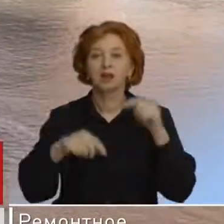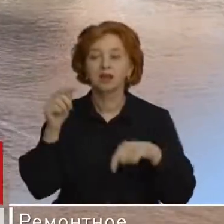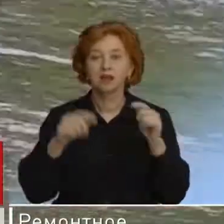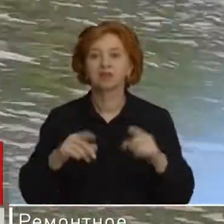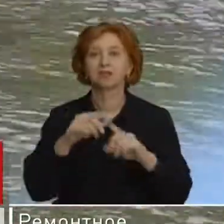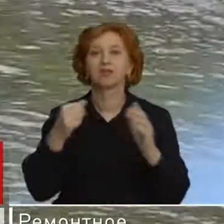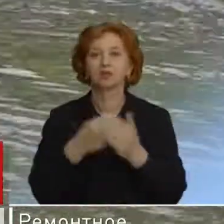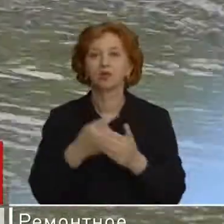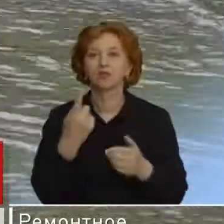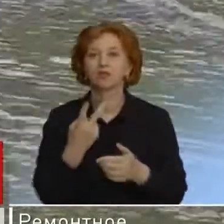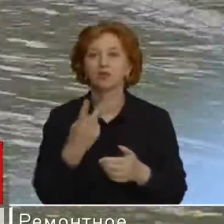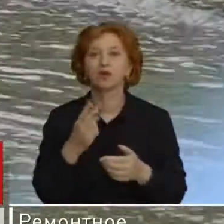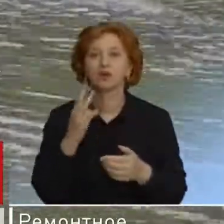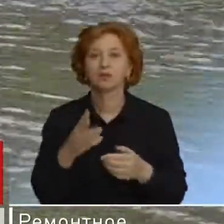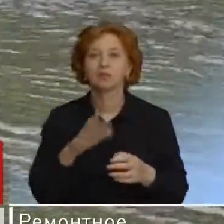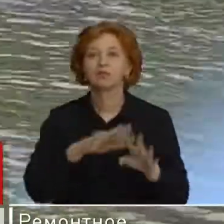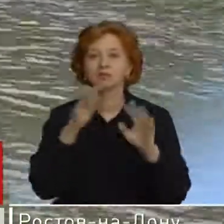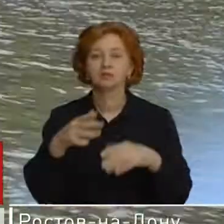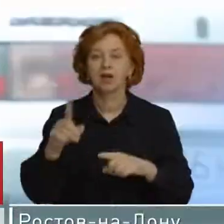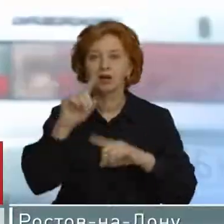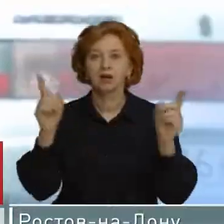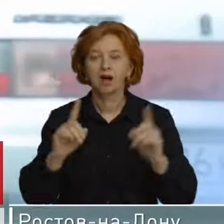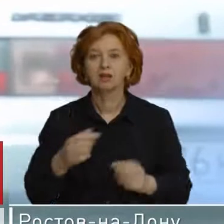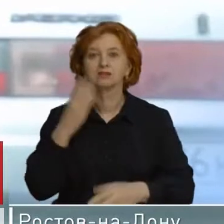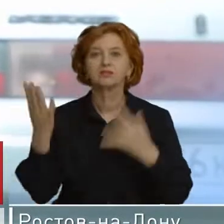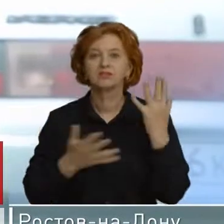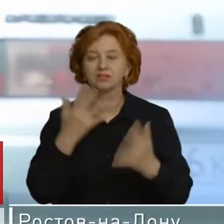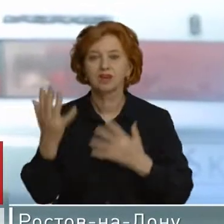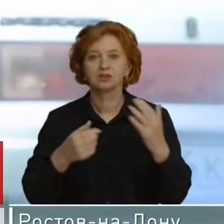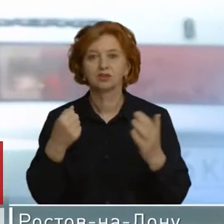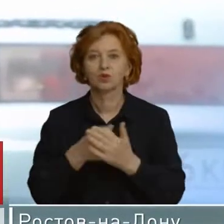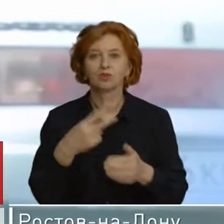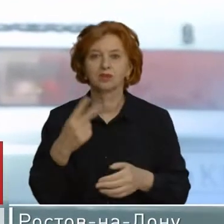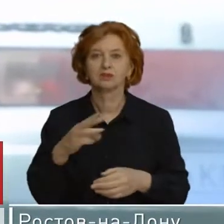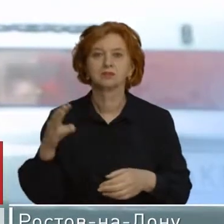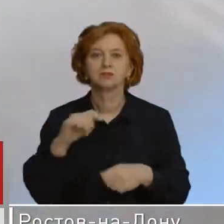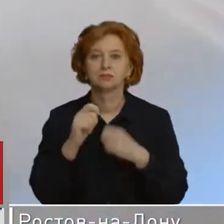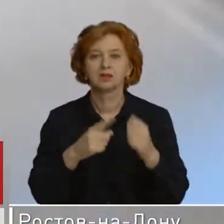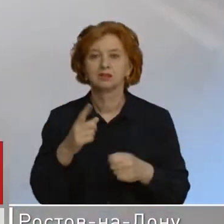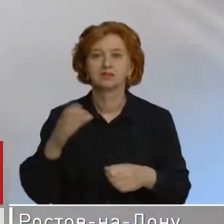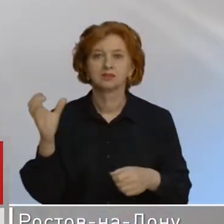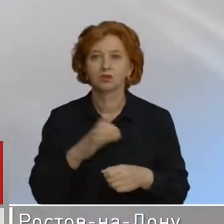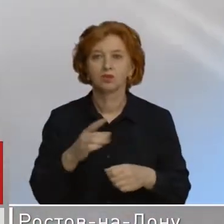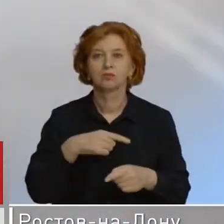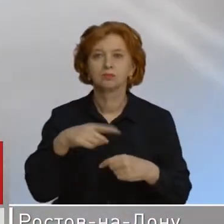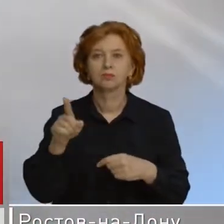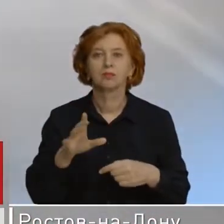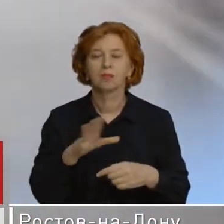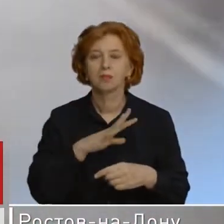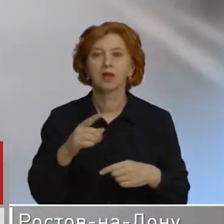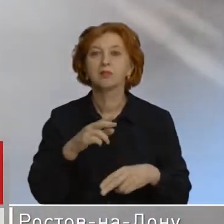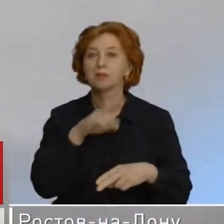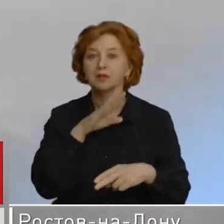до 1-2 километров в сочетании с грозой, градом и шквалистым ветром до 25 метров в секунду. Жители Дона просят быть